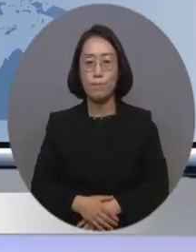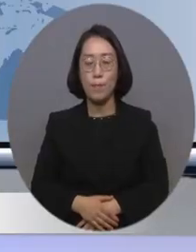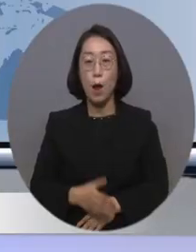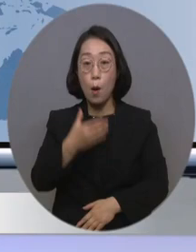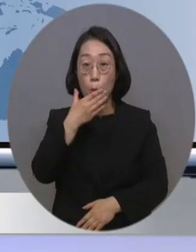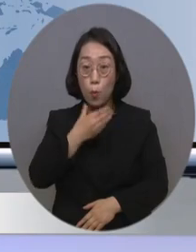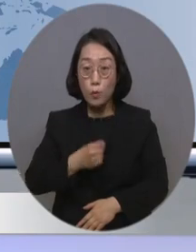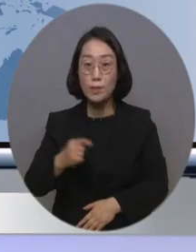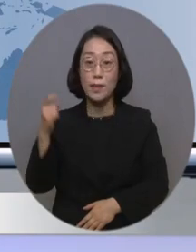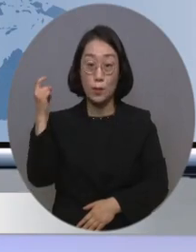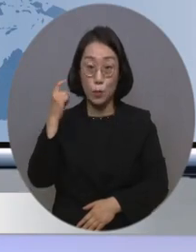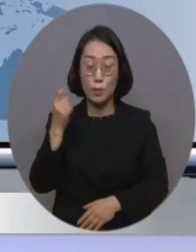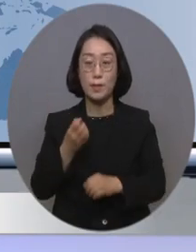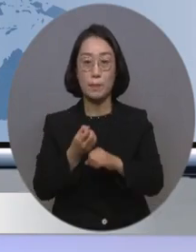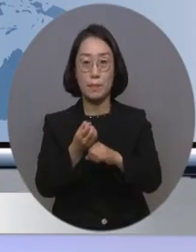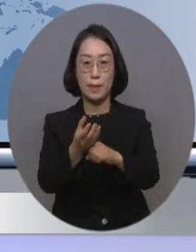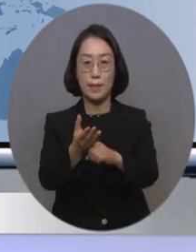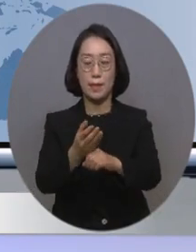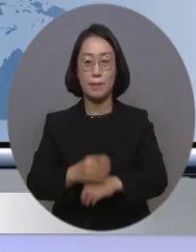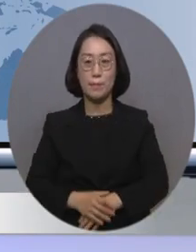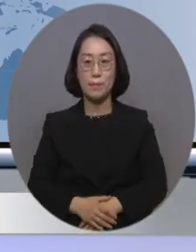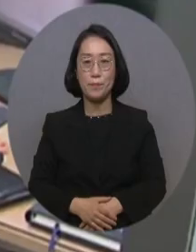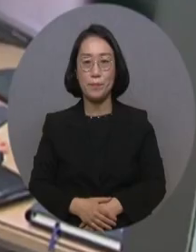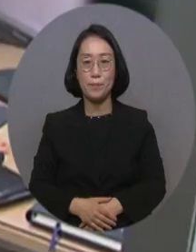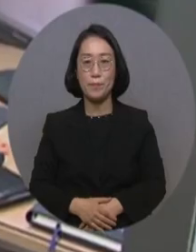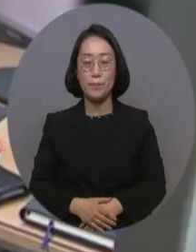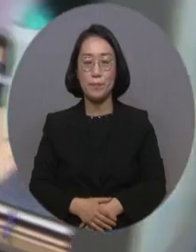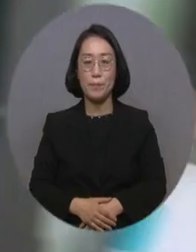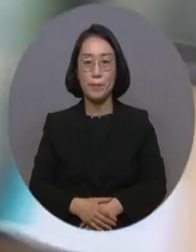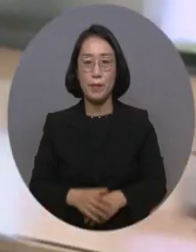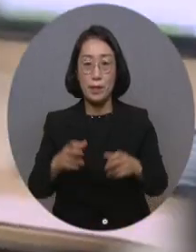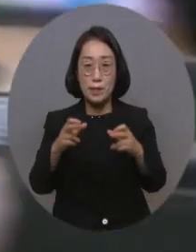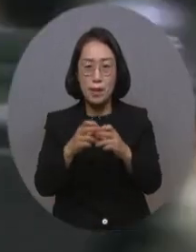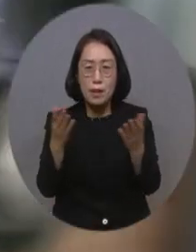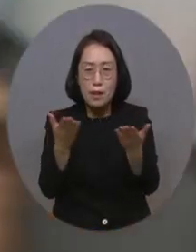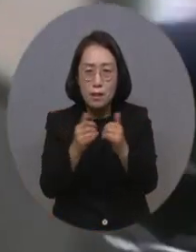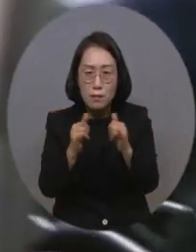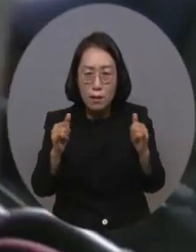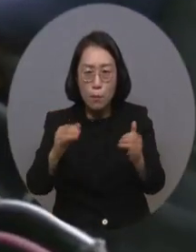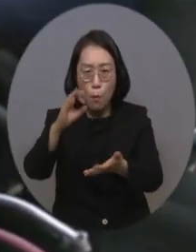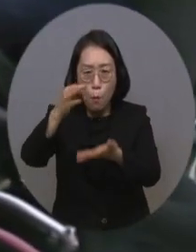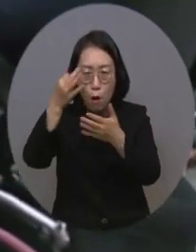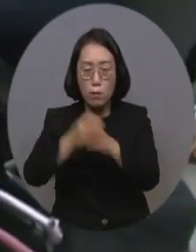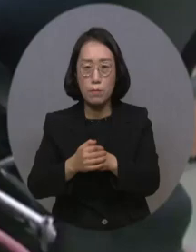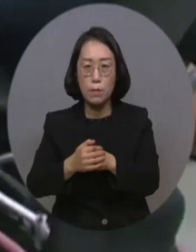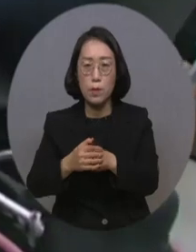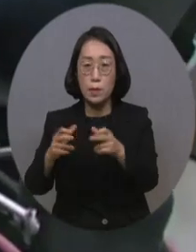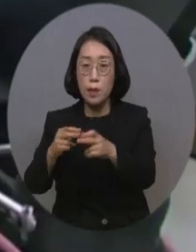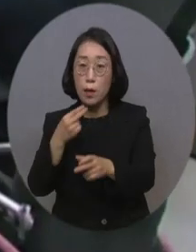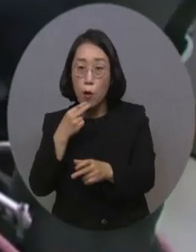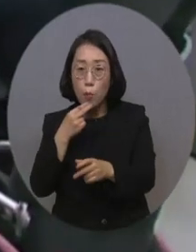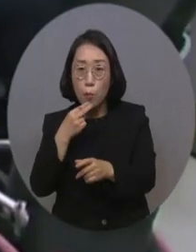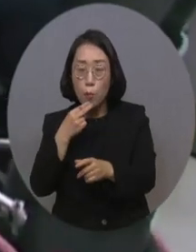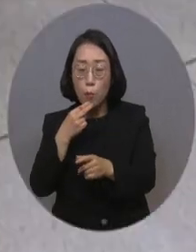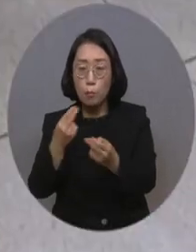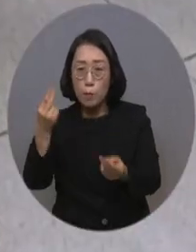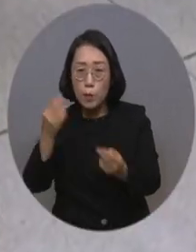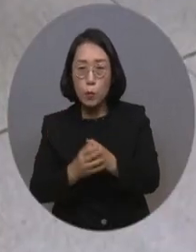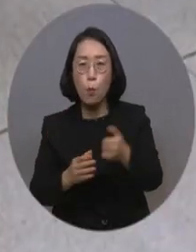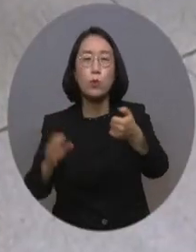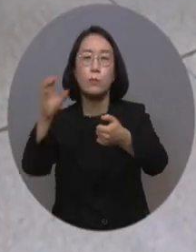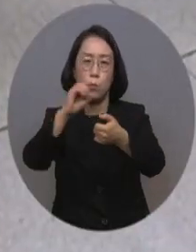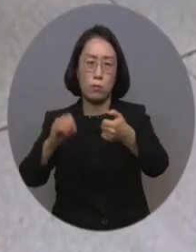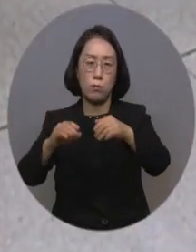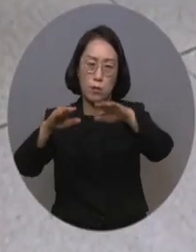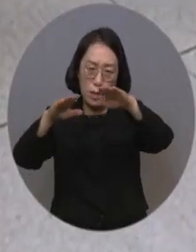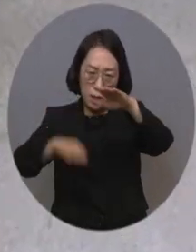이어서 복지계 정책 소식 만나보겠습니다. 장애인 근로자의 평균 임금이 비장애인의 절반 수준에 머문다는 조사